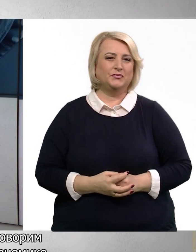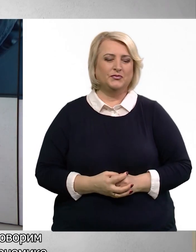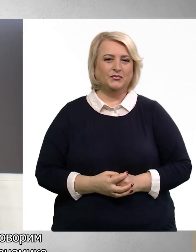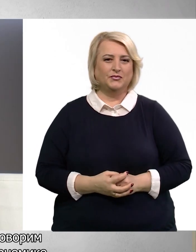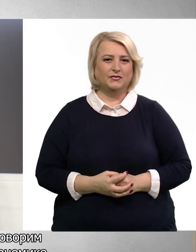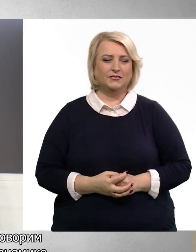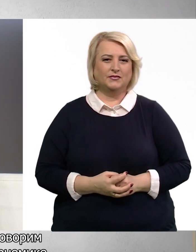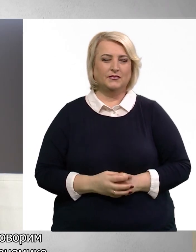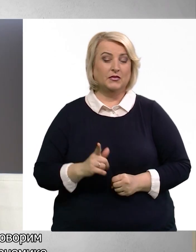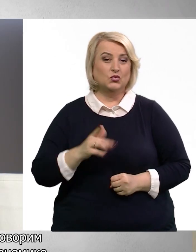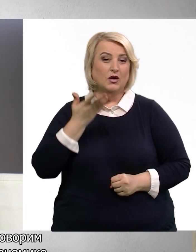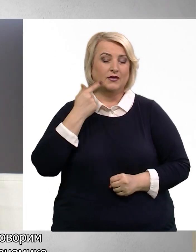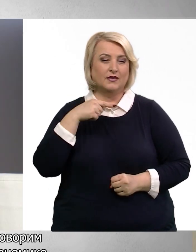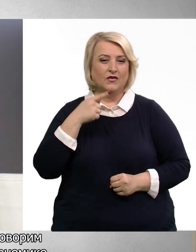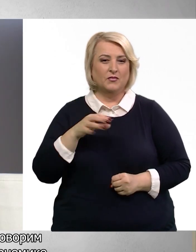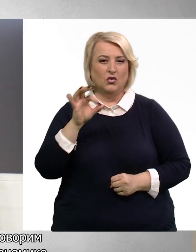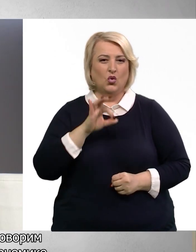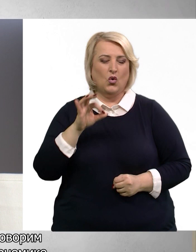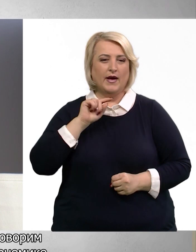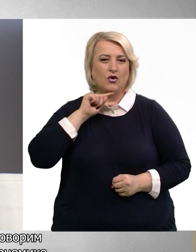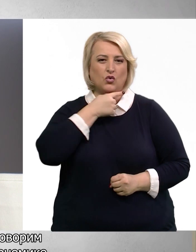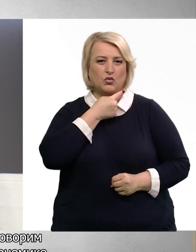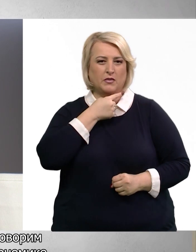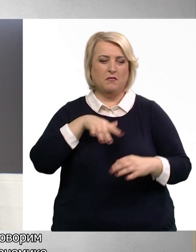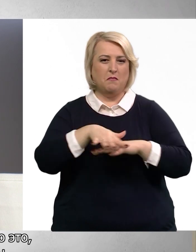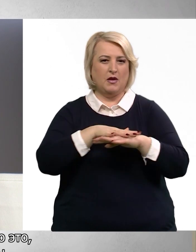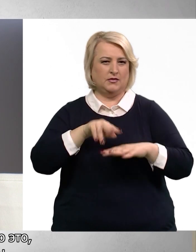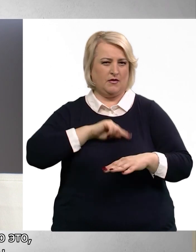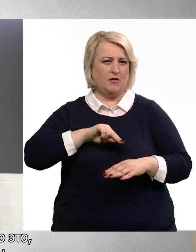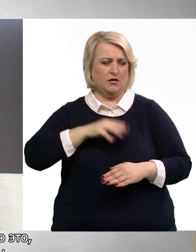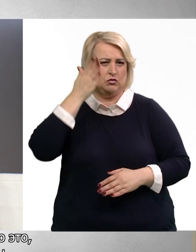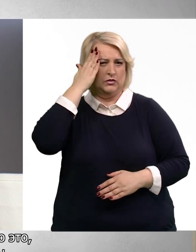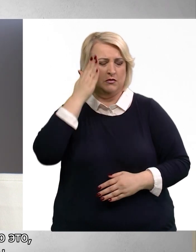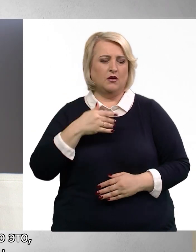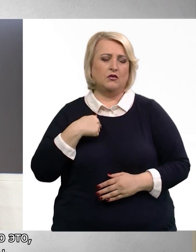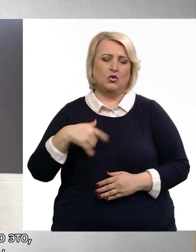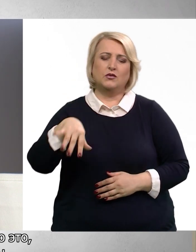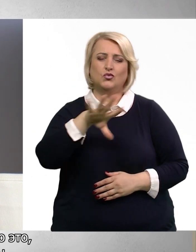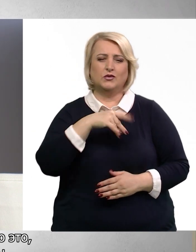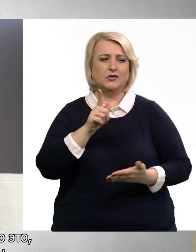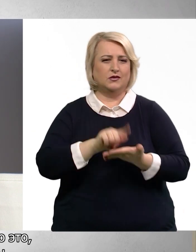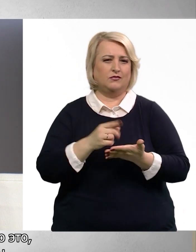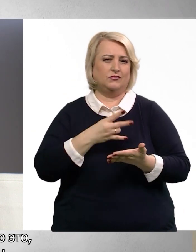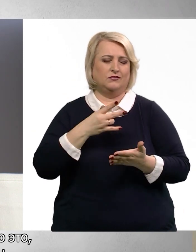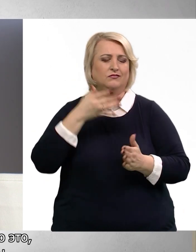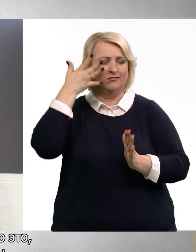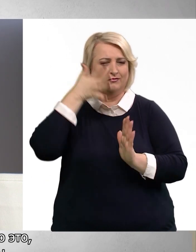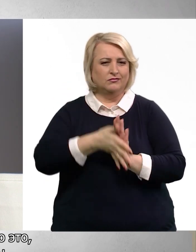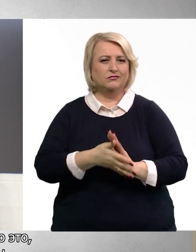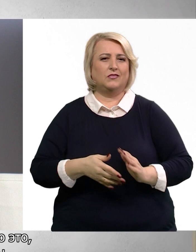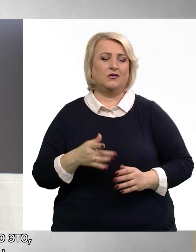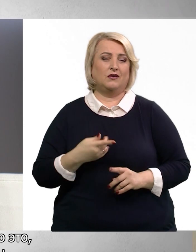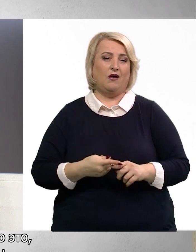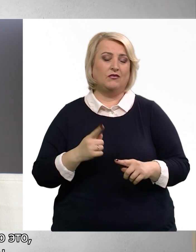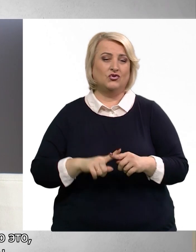exact, pentru atunci când vorbim despre o economie de piață funcțională, noi cu toții trebuie să ne dăm seama că acestea, în